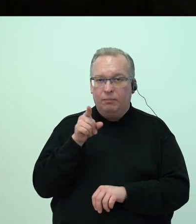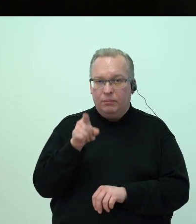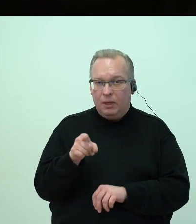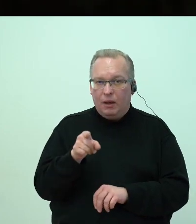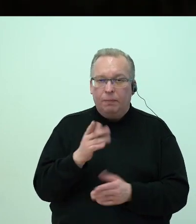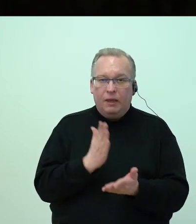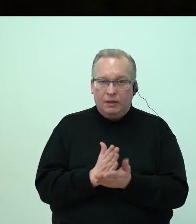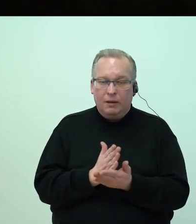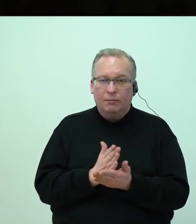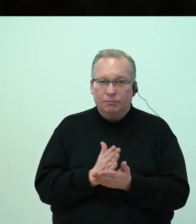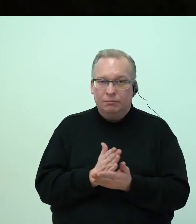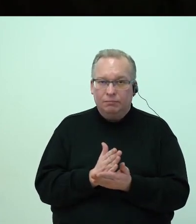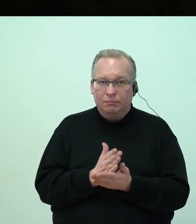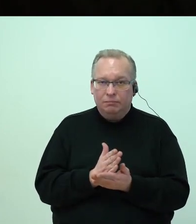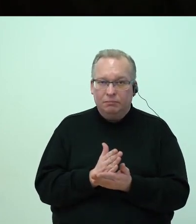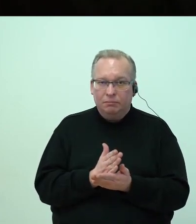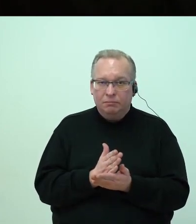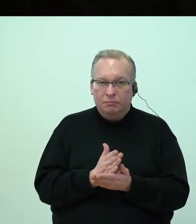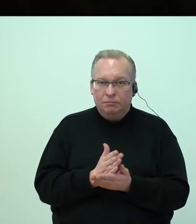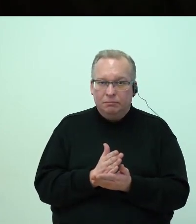yra kvaila, bet